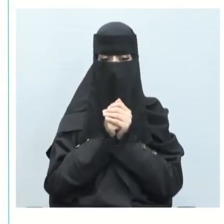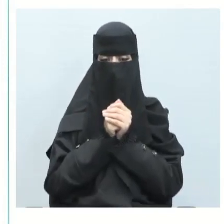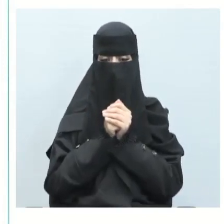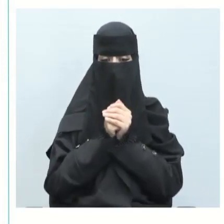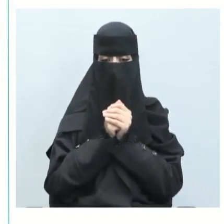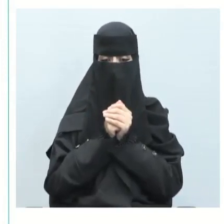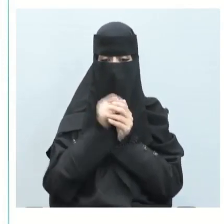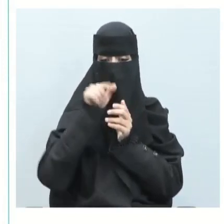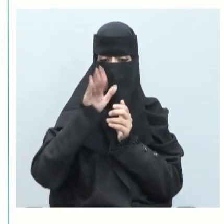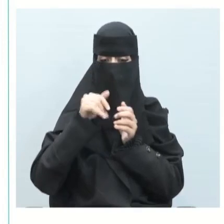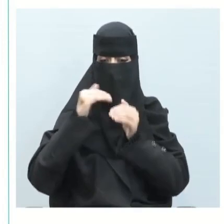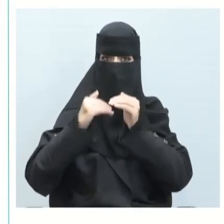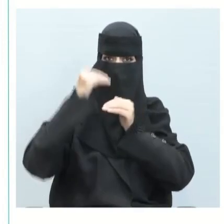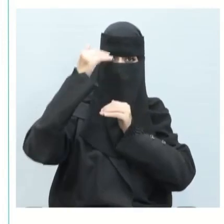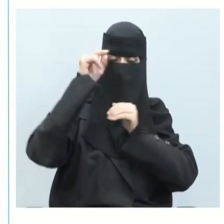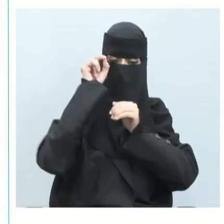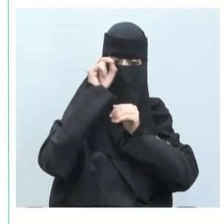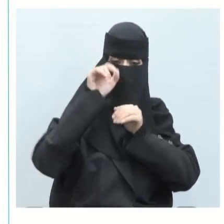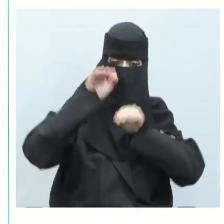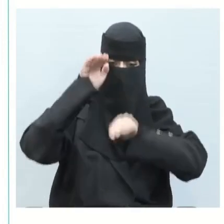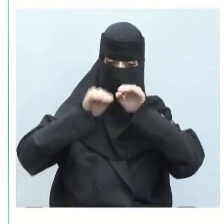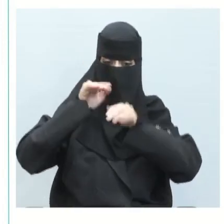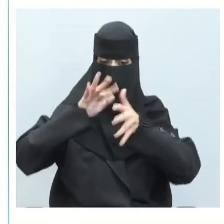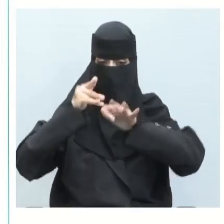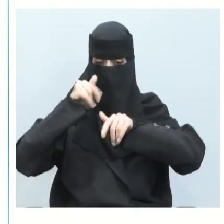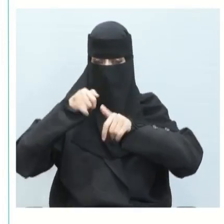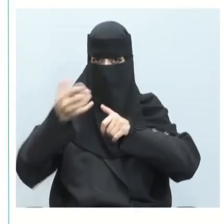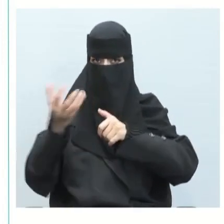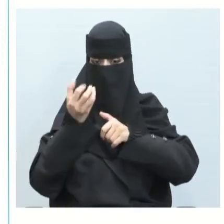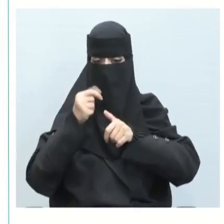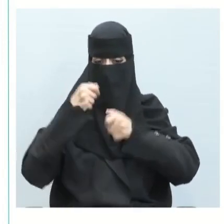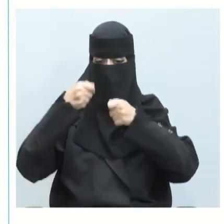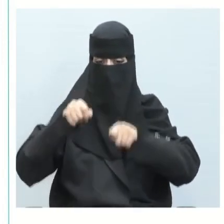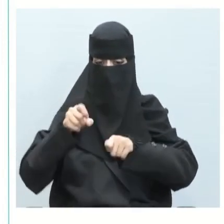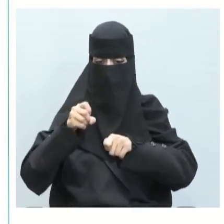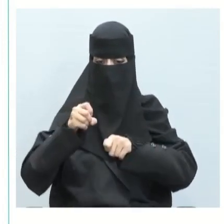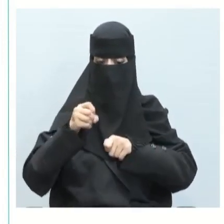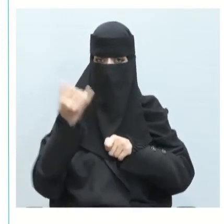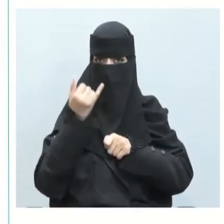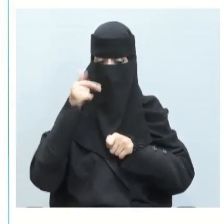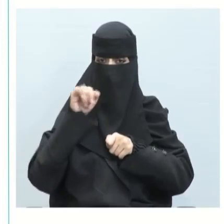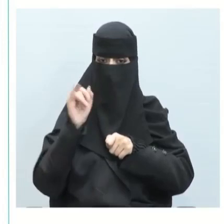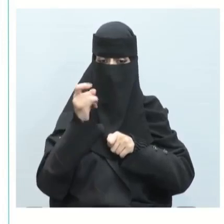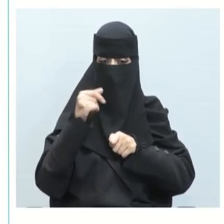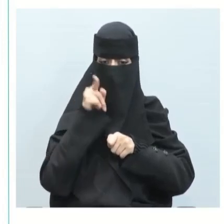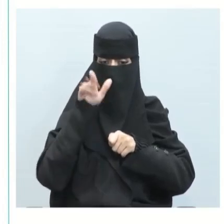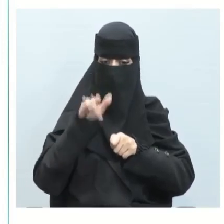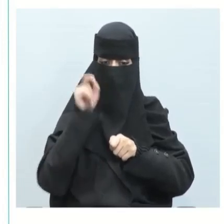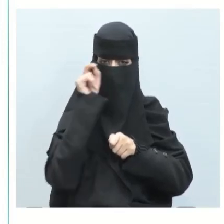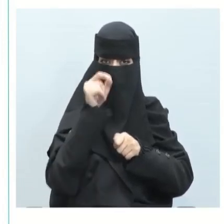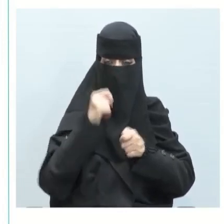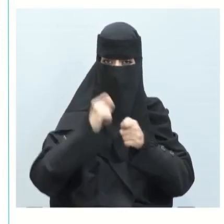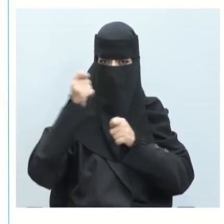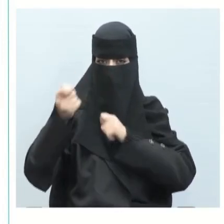الايراد بمجرد ان نصل الى هذه النقطه او ان تتساوى التكاليف مع الايراد الذي ياتي اذا يمكن